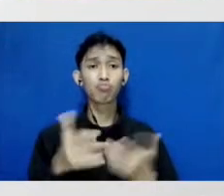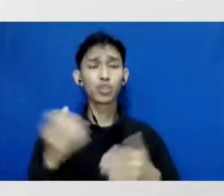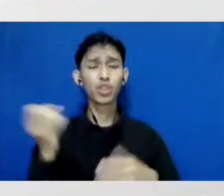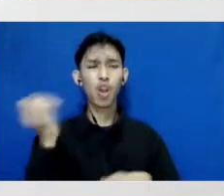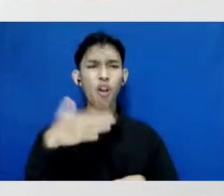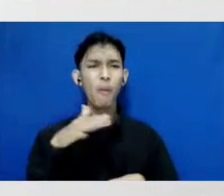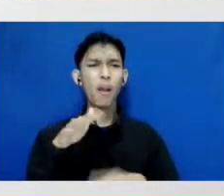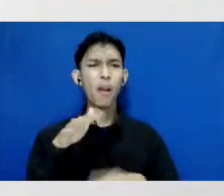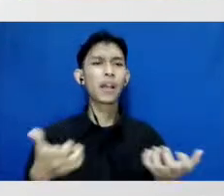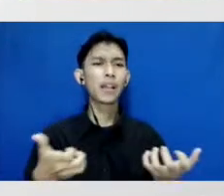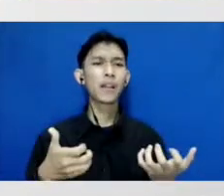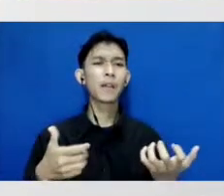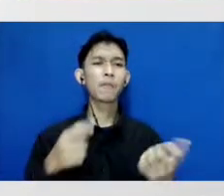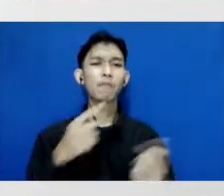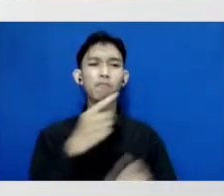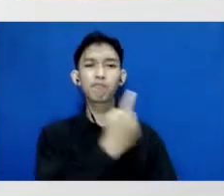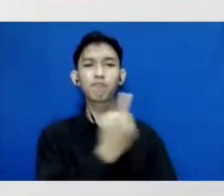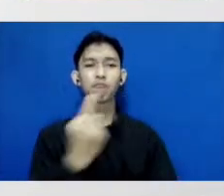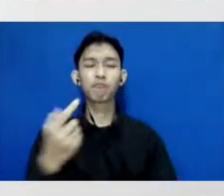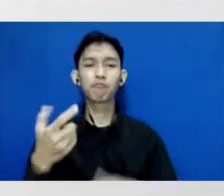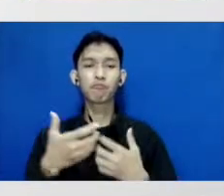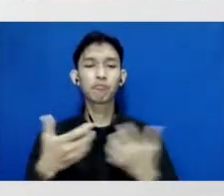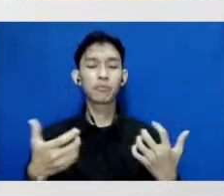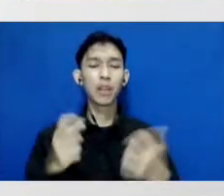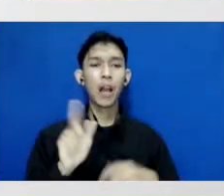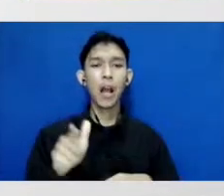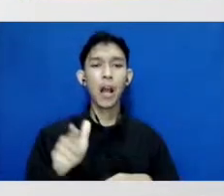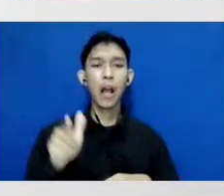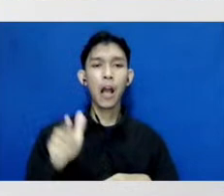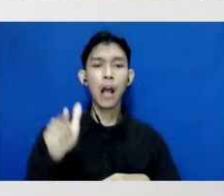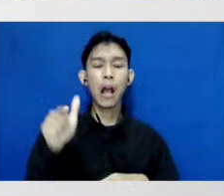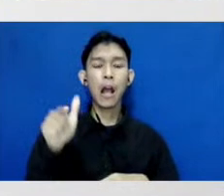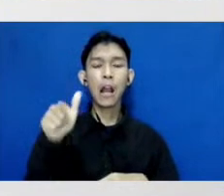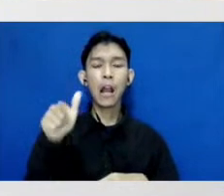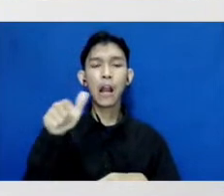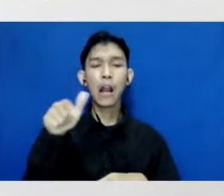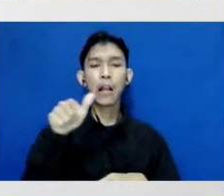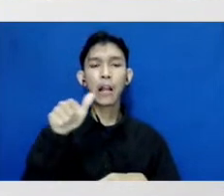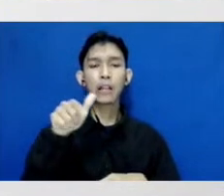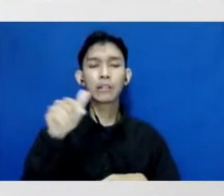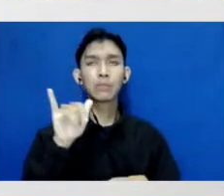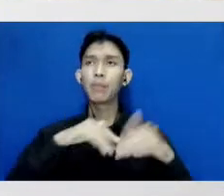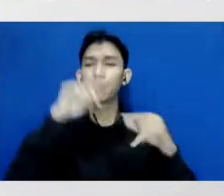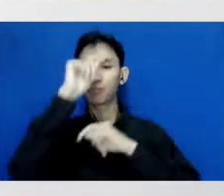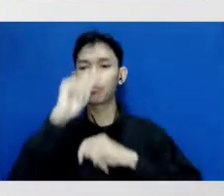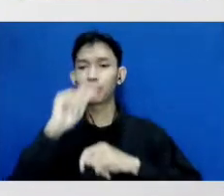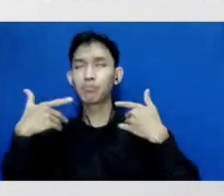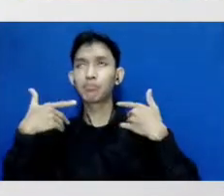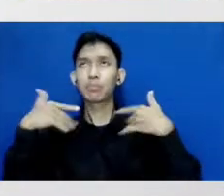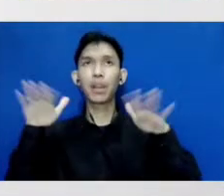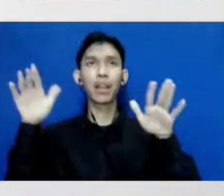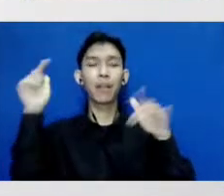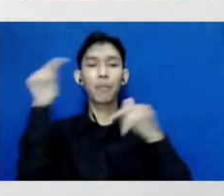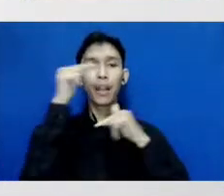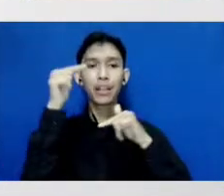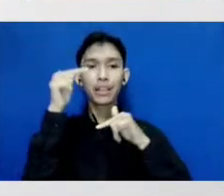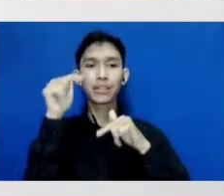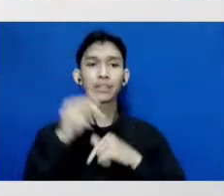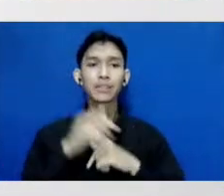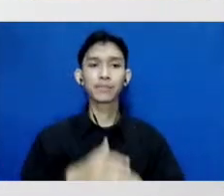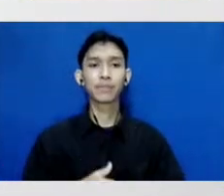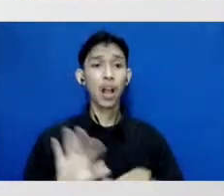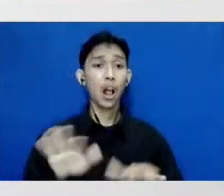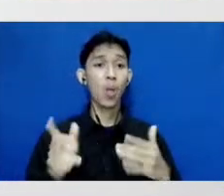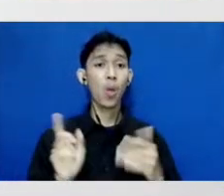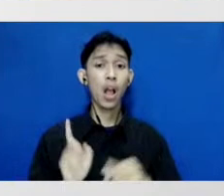bagi setiap pihak. Ada pihak yang mungkin lebih cenderung menghargai kebebasan berekspresi di atas keamanan bersama, atau